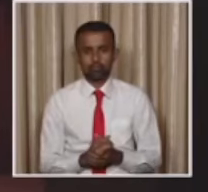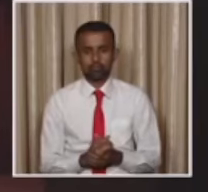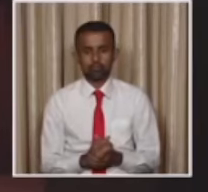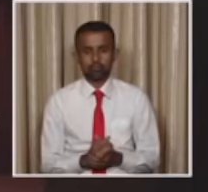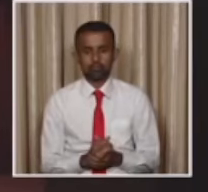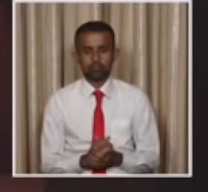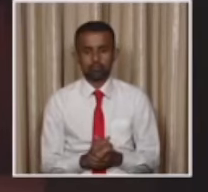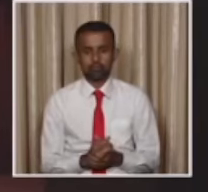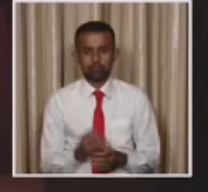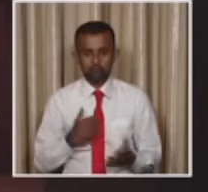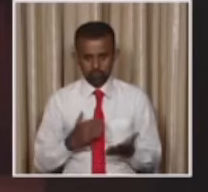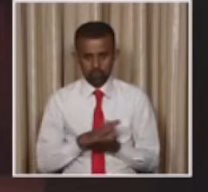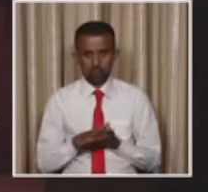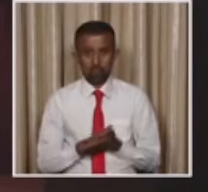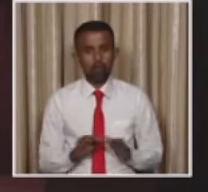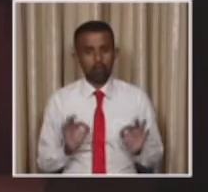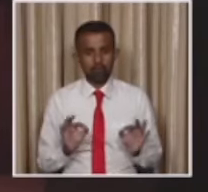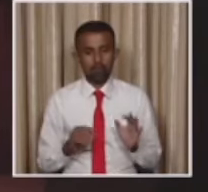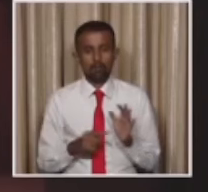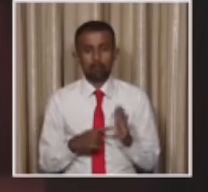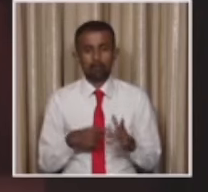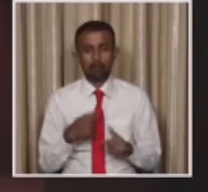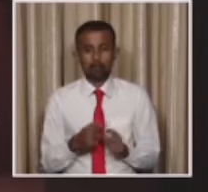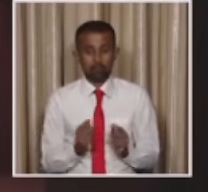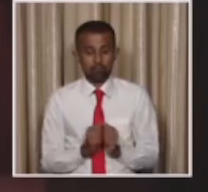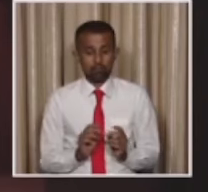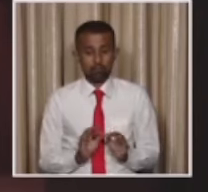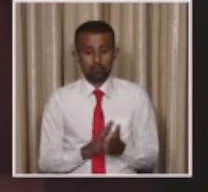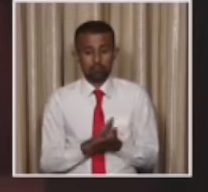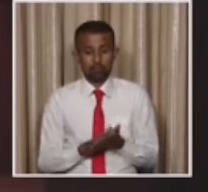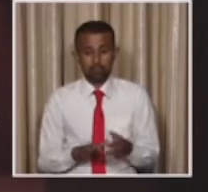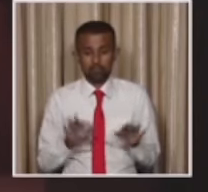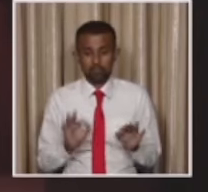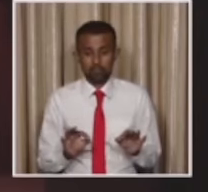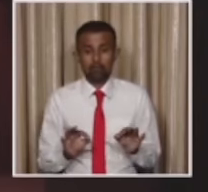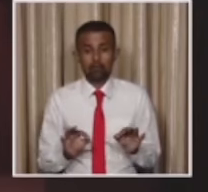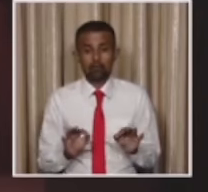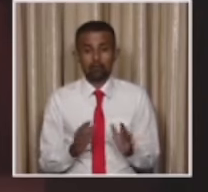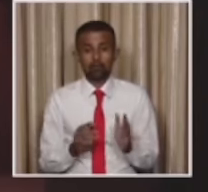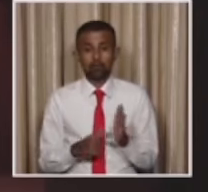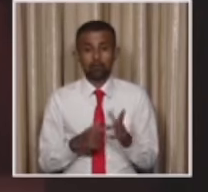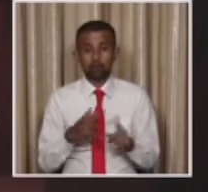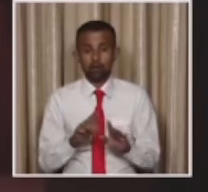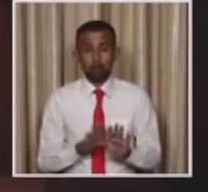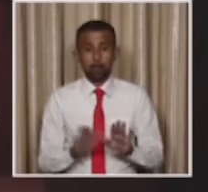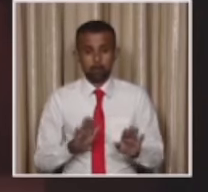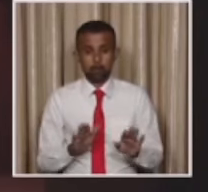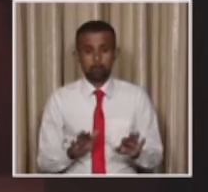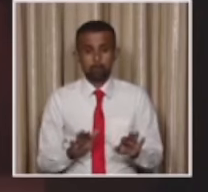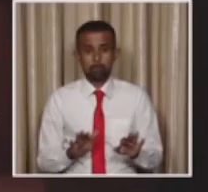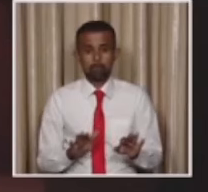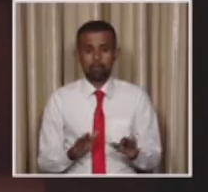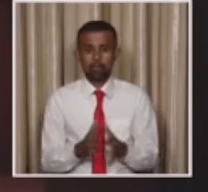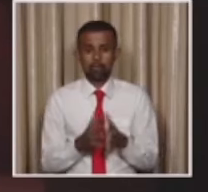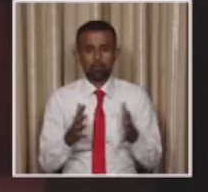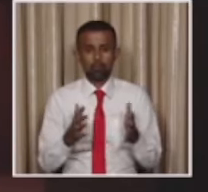reason. අපි සූදානම් බදු කාර්යක්ෂමතාවය tax administration efficiency එක ප්‍රවර්ධනය